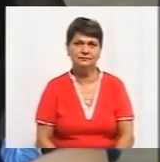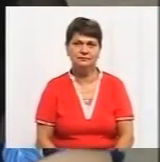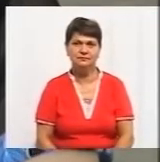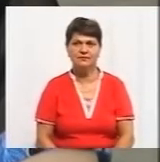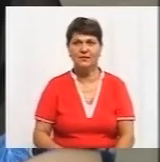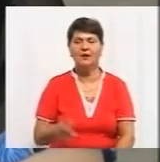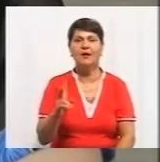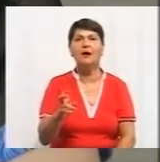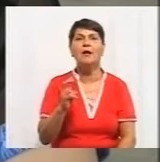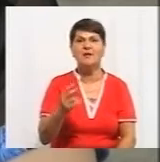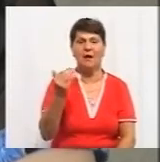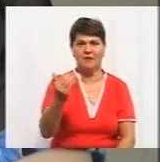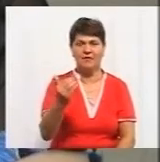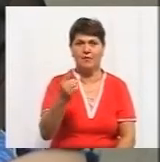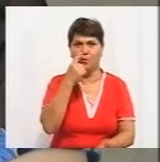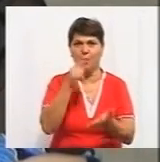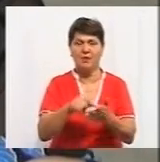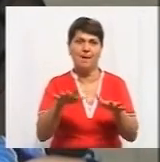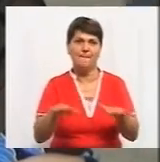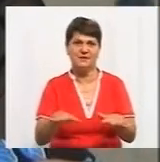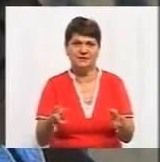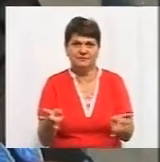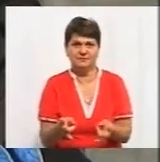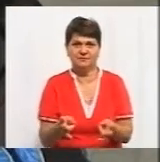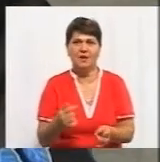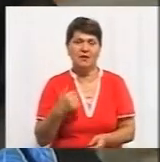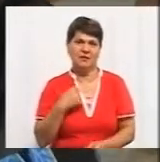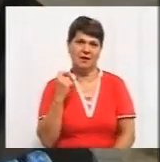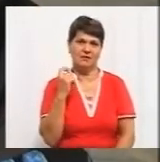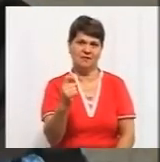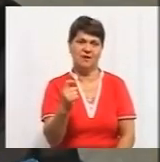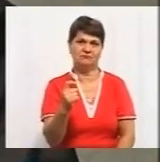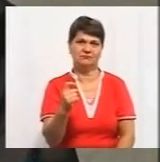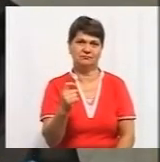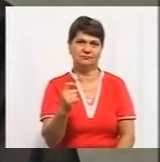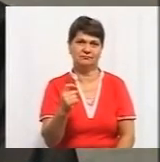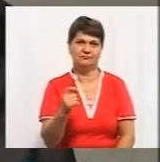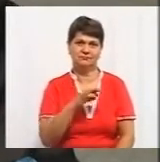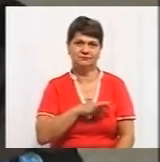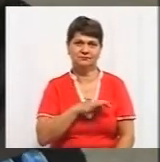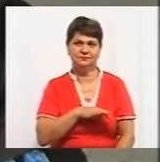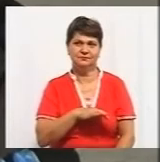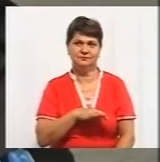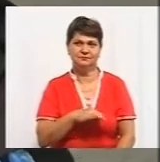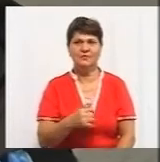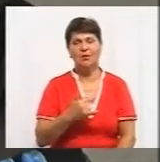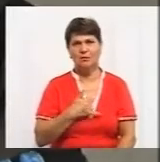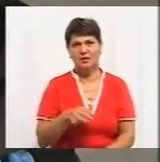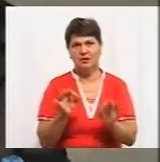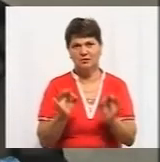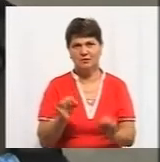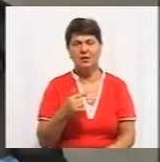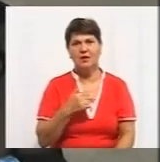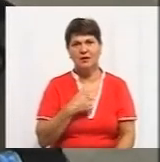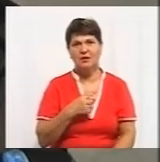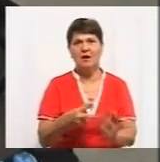Як ви дістаєтеся до місця призначення? Я трамваєм дістаюся. У мене нормально, бо я їду